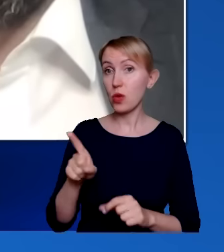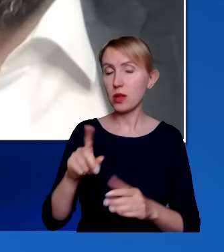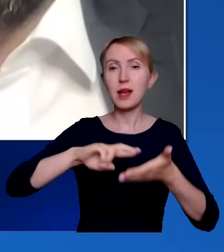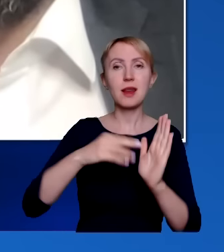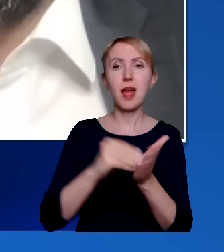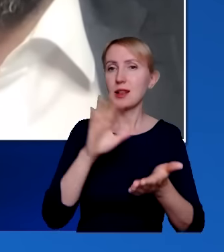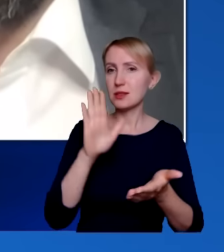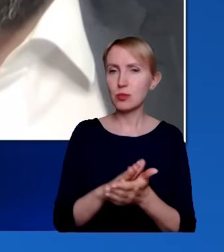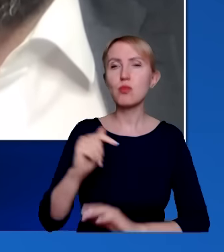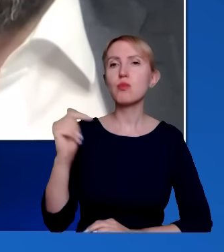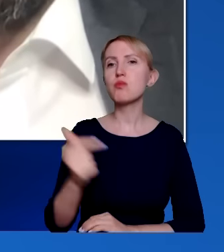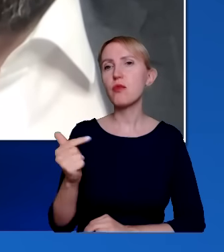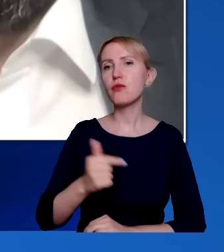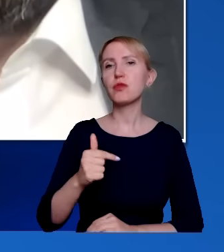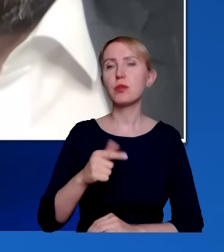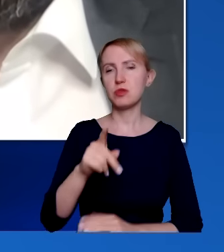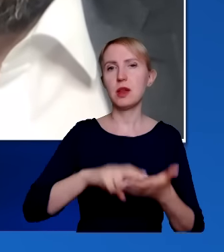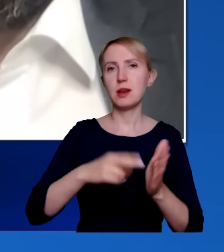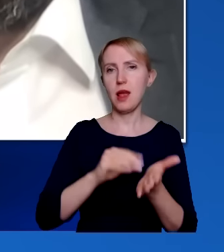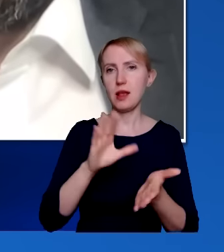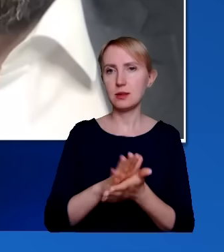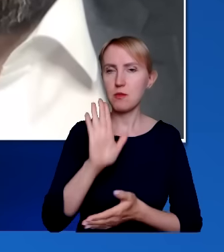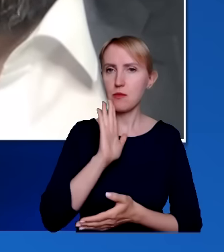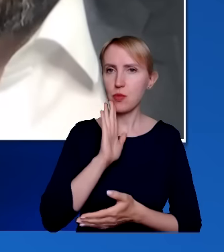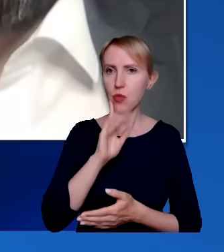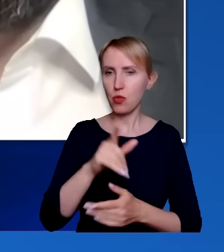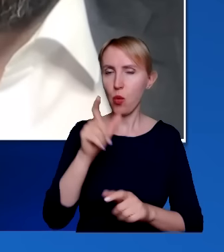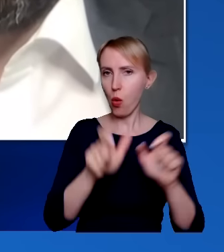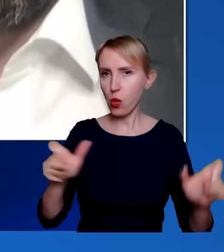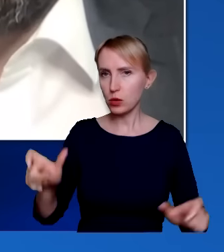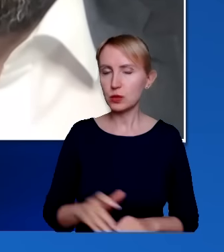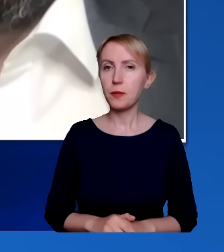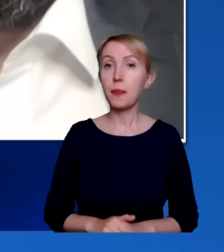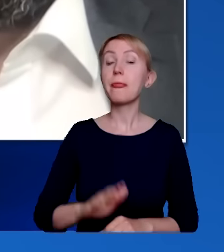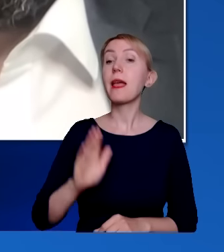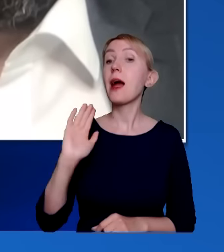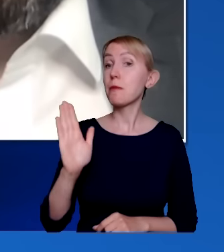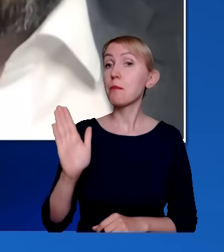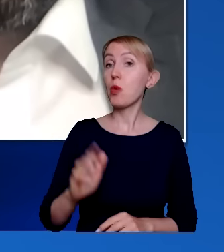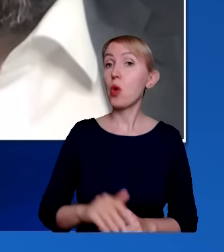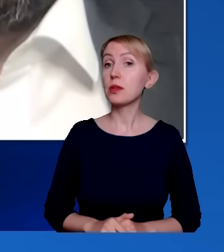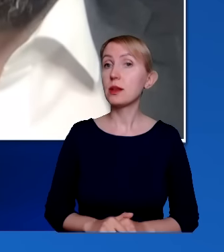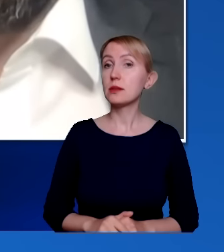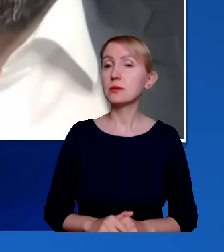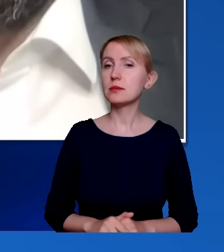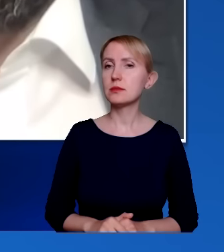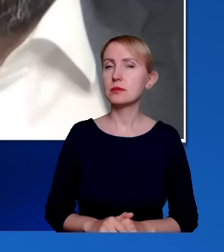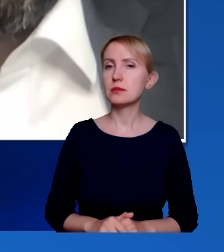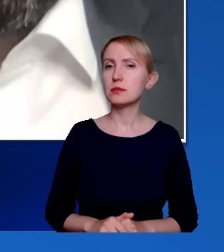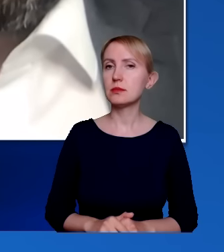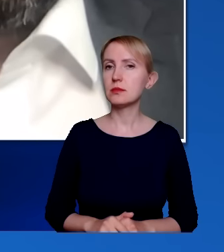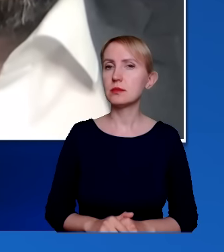powinni powinien być odpowiedni rejestr tego typu osób a potem na przykładzie te tego